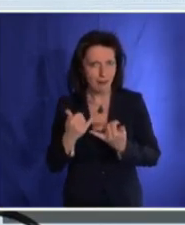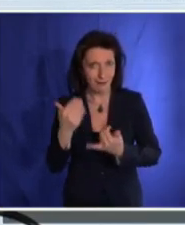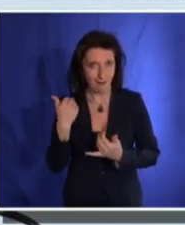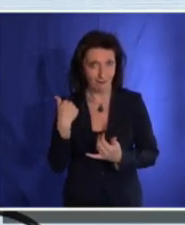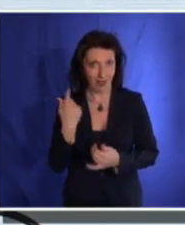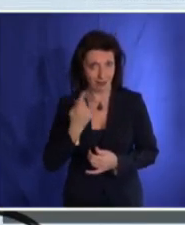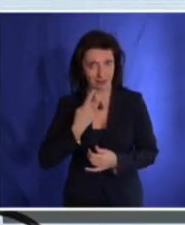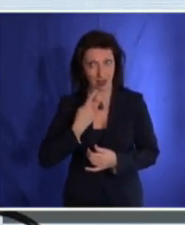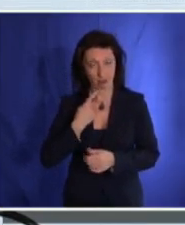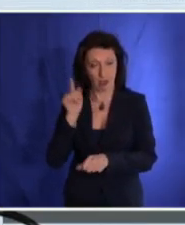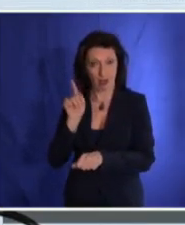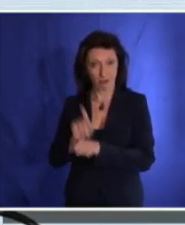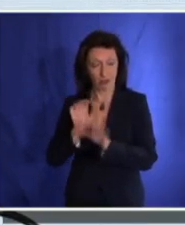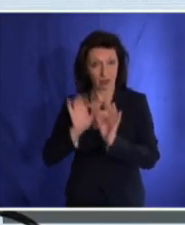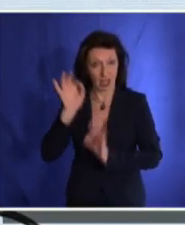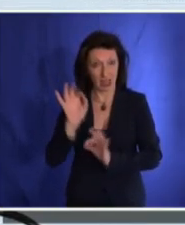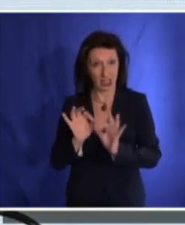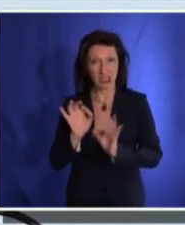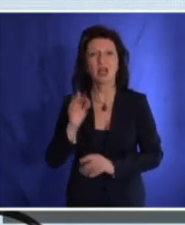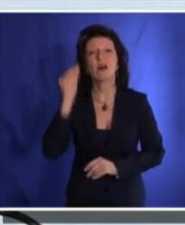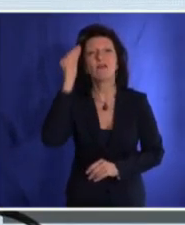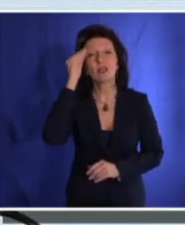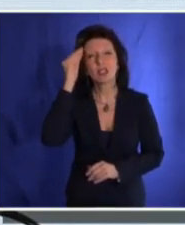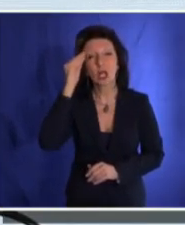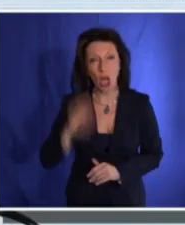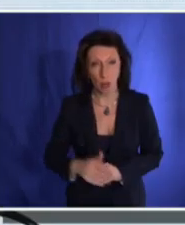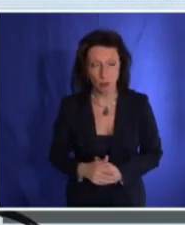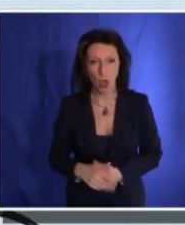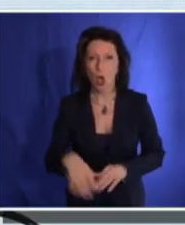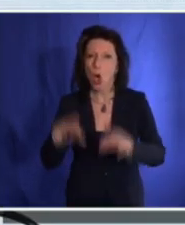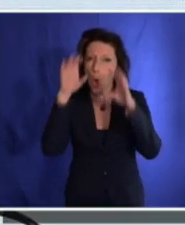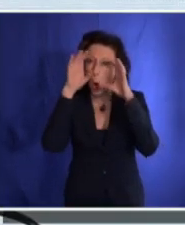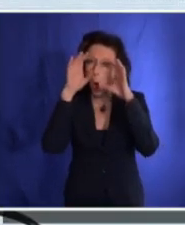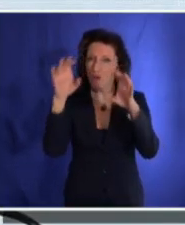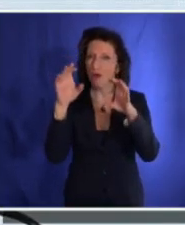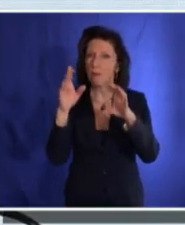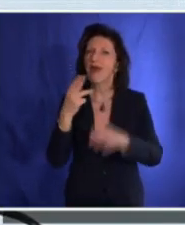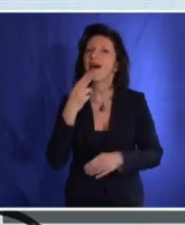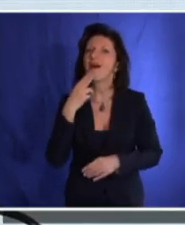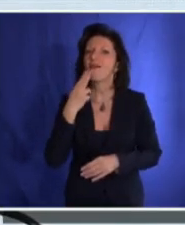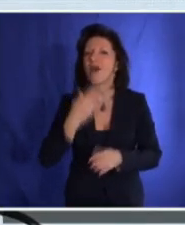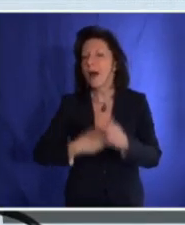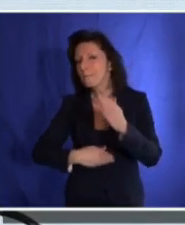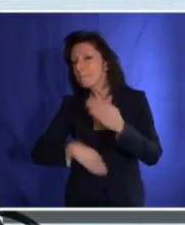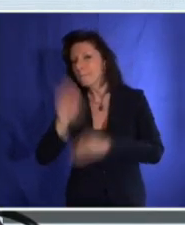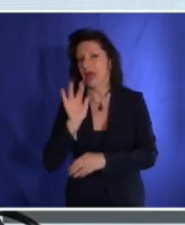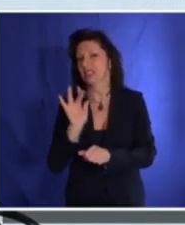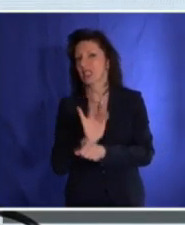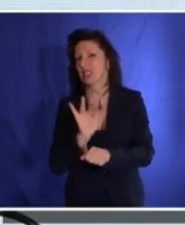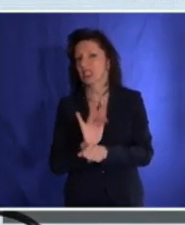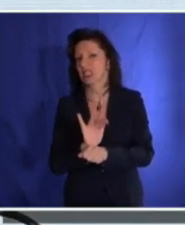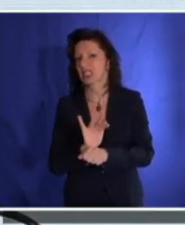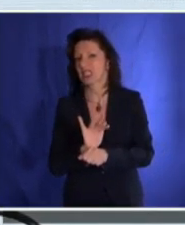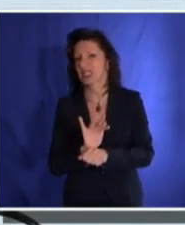Statistik machen lassen und wer glaubt, hat die ÖVP am meisten kritisiert? Naja,